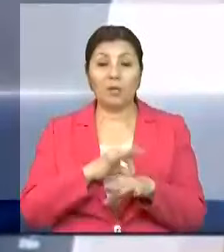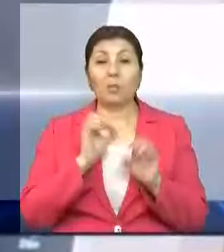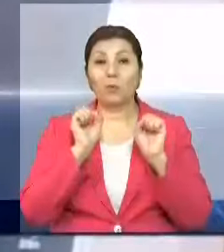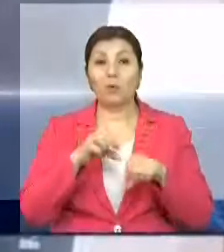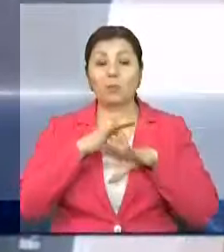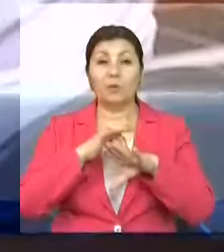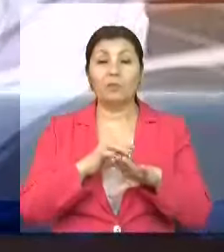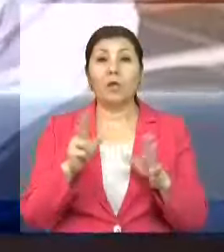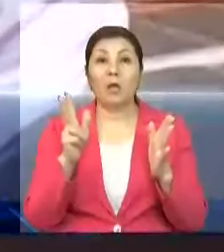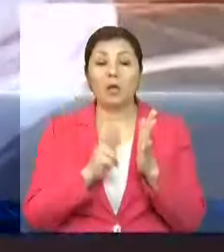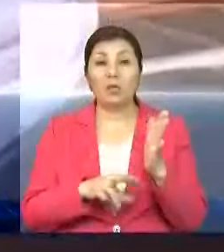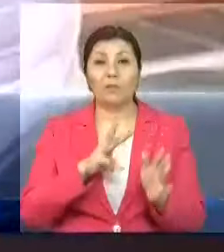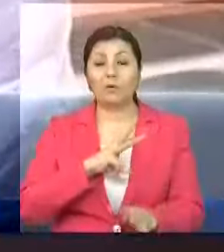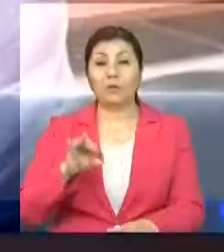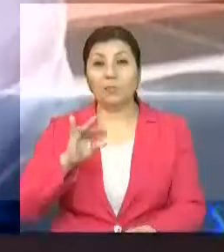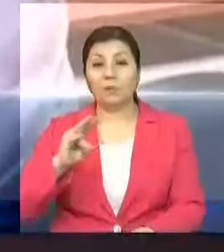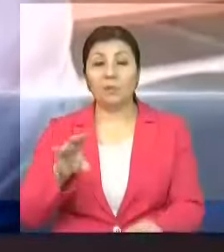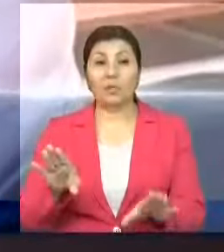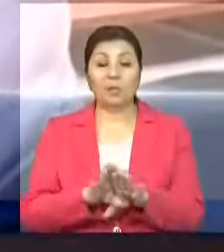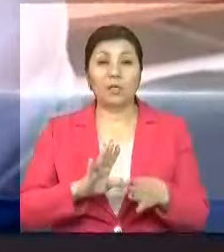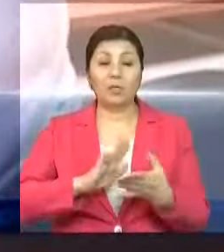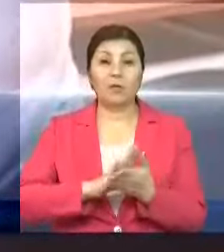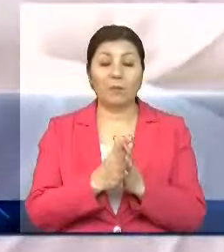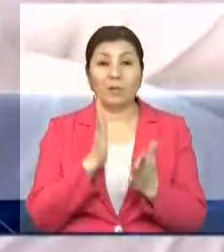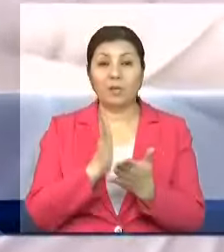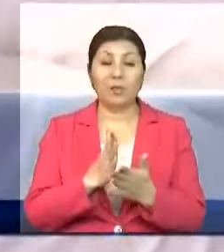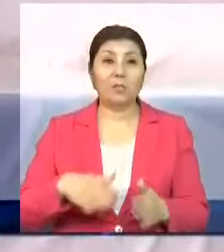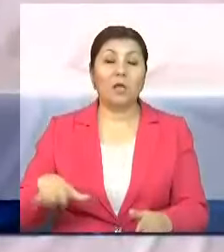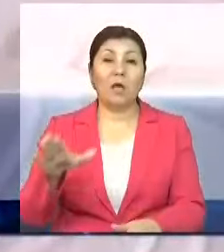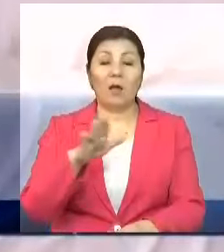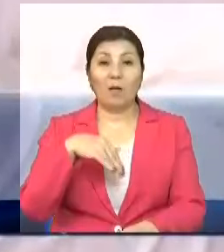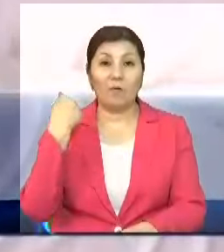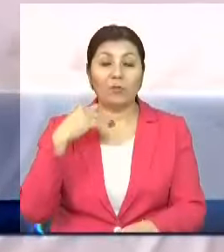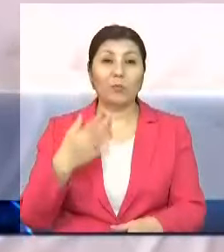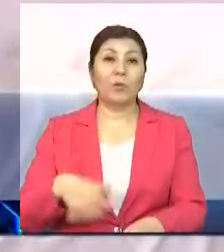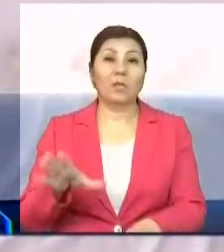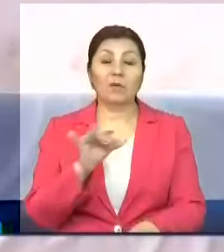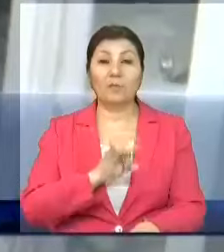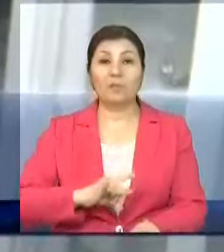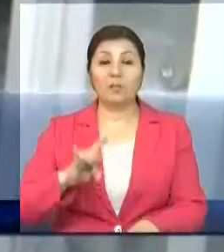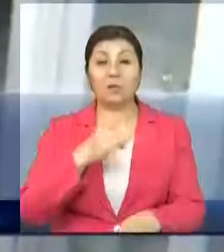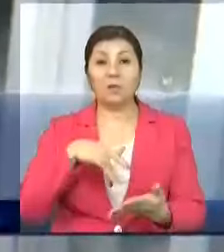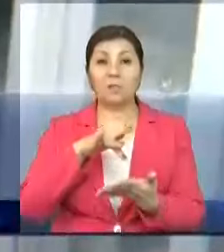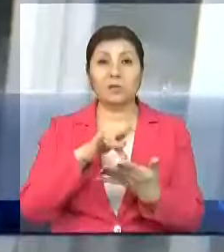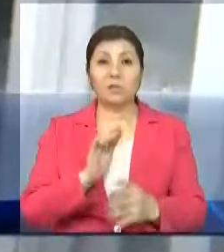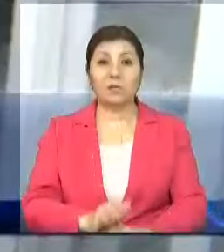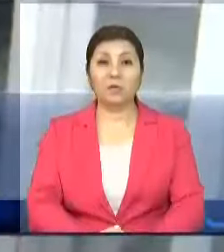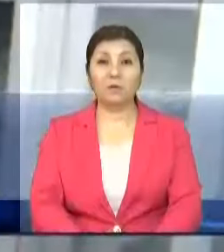провести всего за 80 минут. И такие условия имеются не только в Актобе, но и во всех райцентрах. Николай Сырбов, Жанадиль Сагиев, телеканал Актобе.